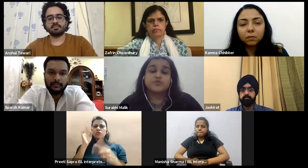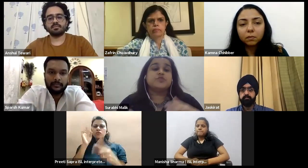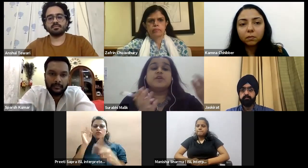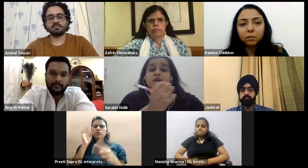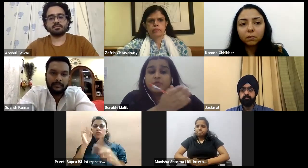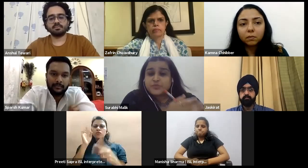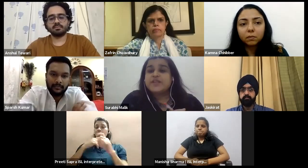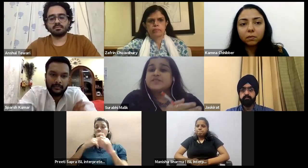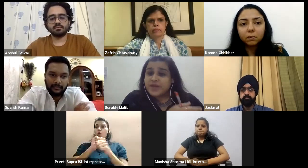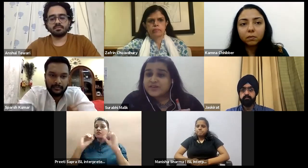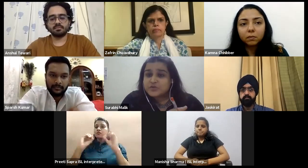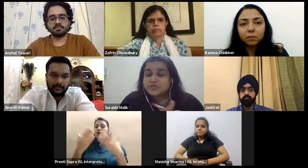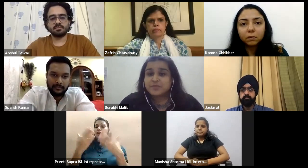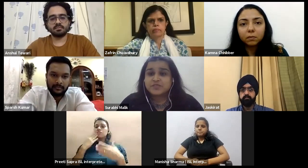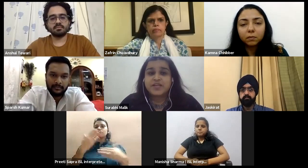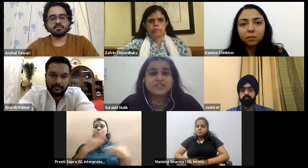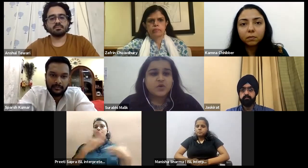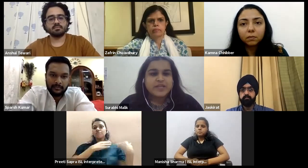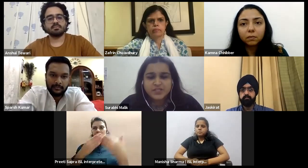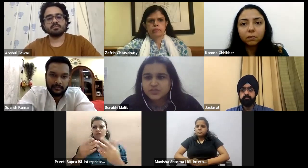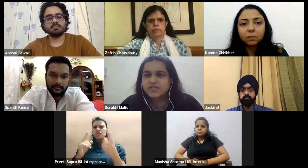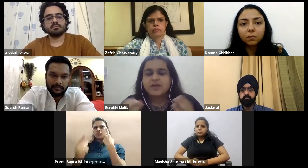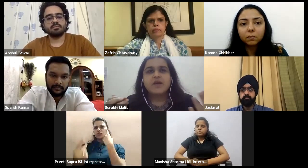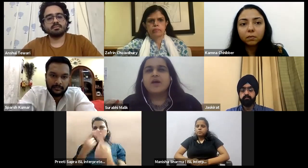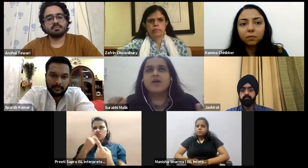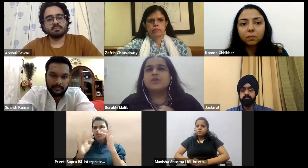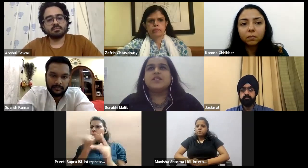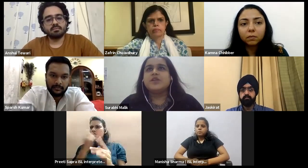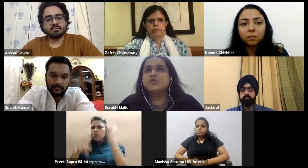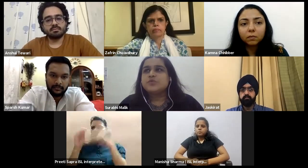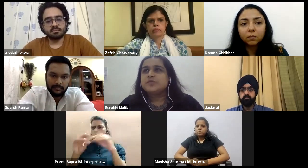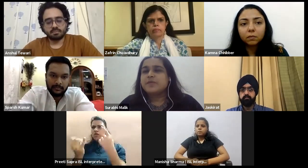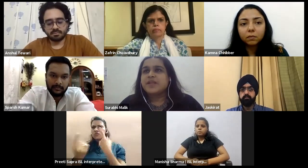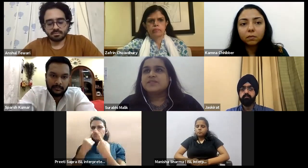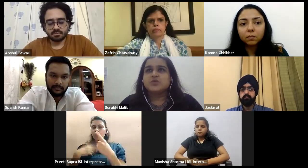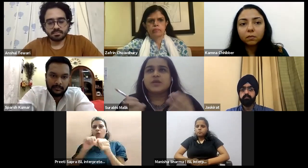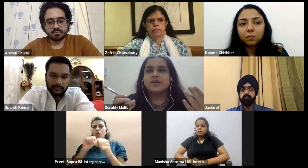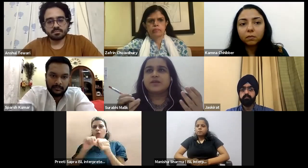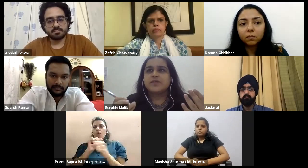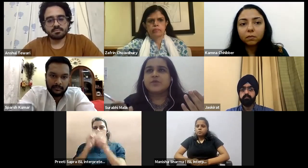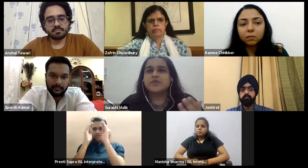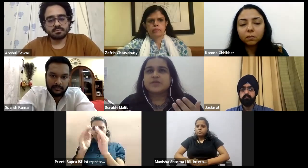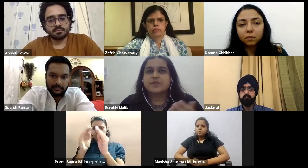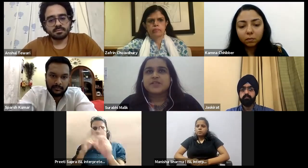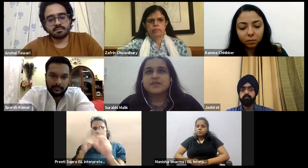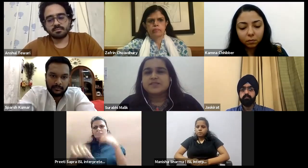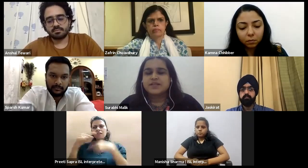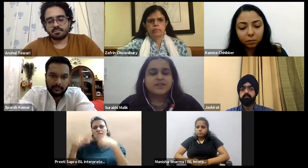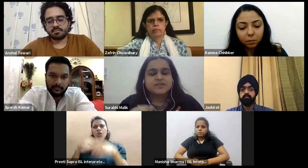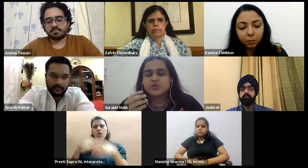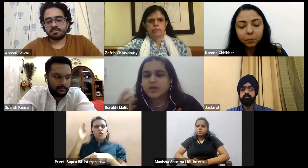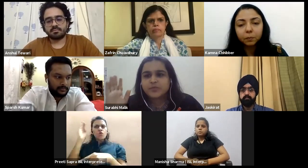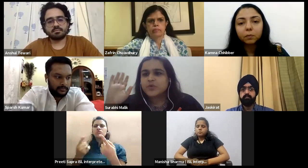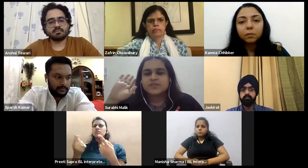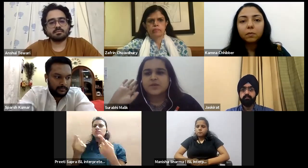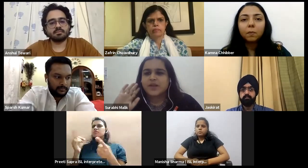verification, which predates my Internews time as well, I saw initially बहुत सारे newsrooms में मैंने ऐसे सुना कि there were sometimes editors saying that